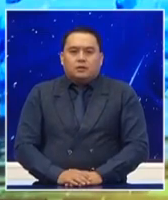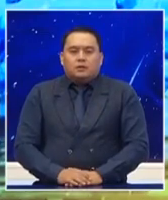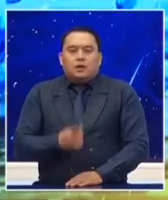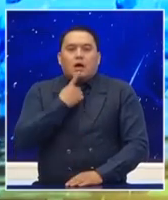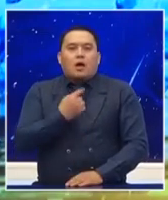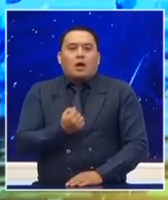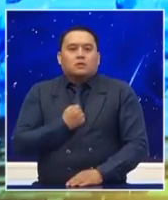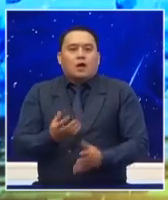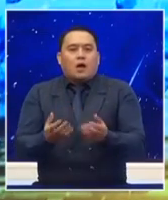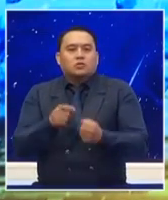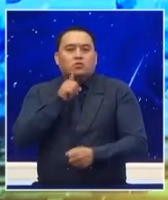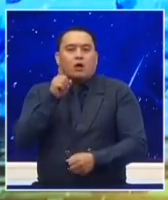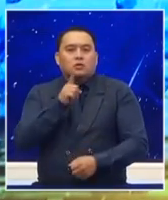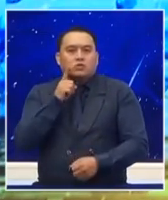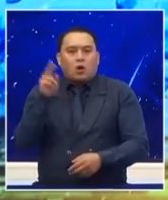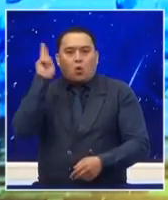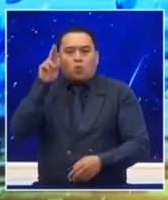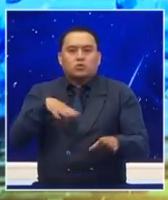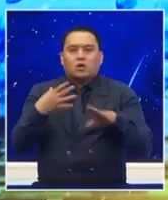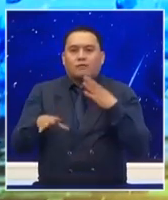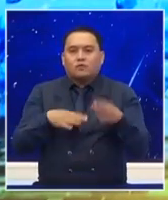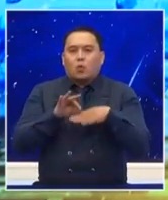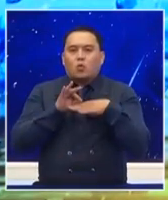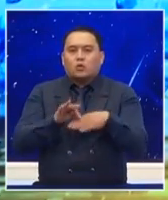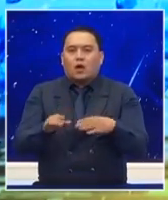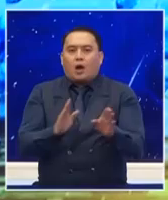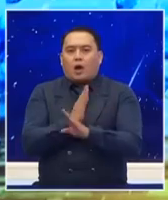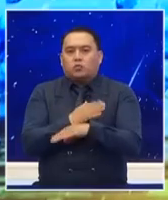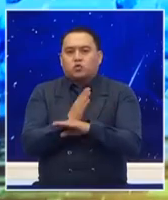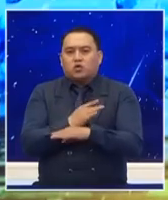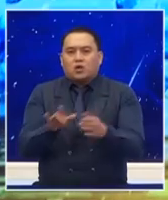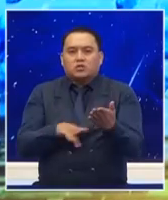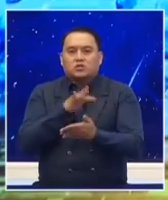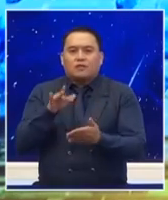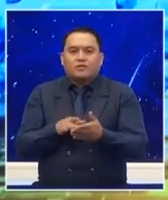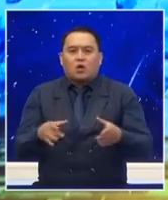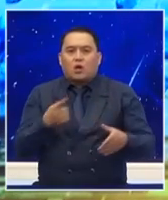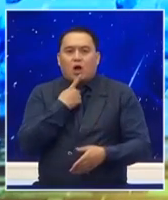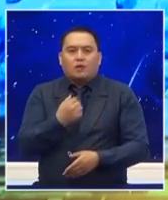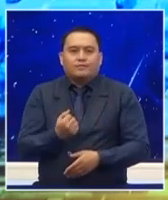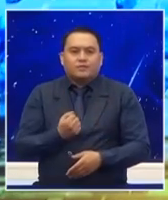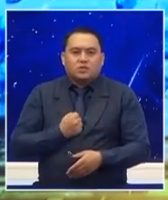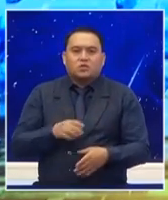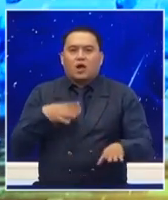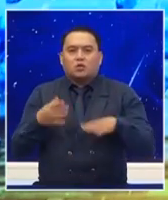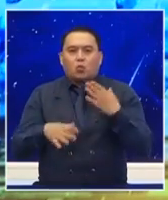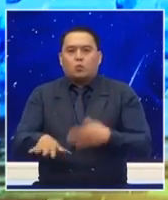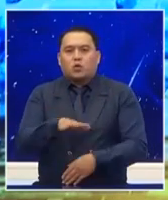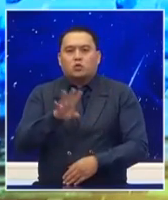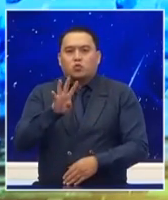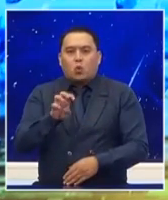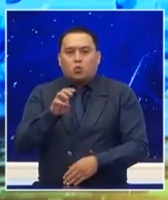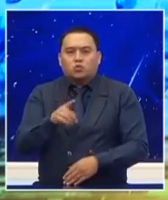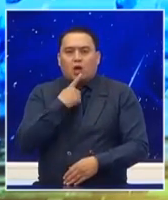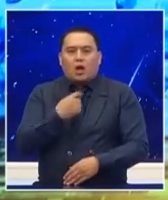Әскерге енді алынған жас сарбаздар оқу жаттығудан өтті. Қапшағай гарнизонының десанттық шабуылдау күштерінің жаттығу полигонында